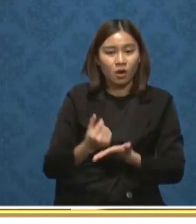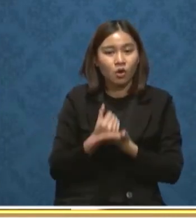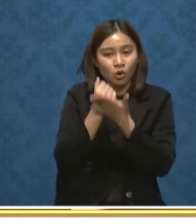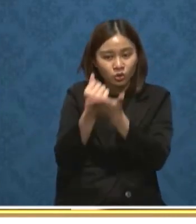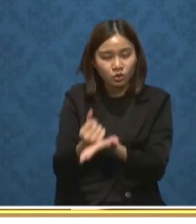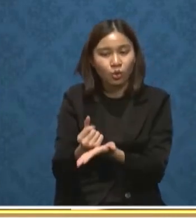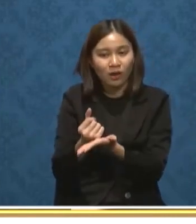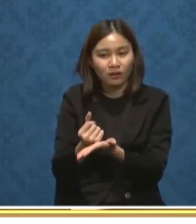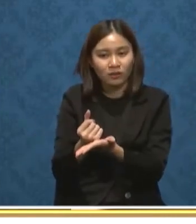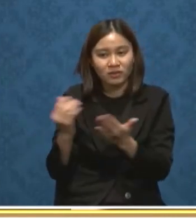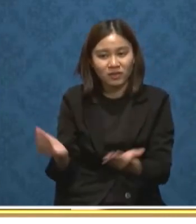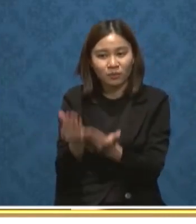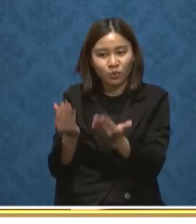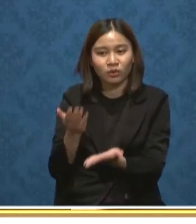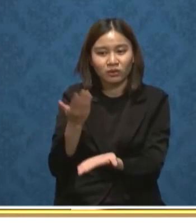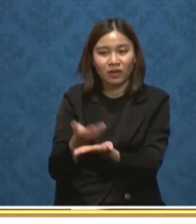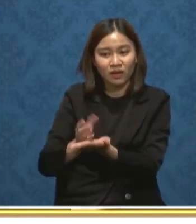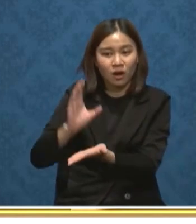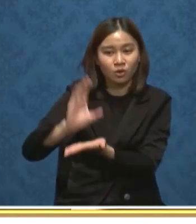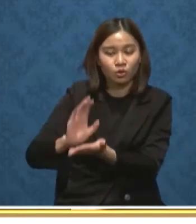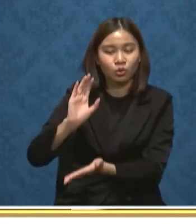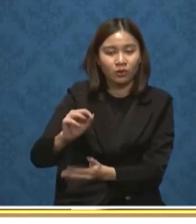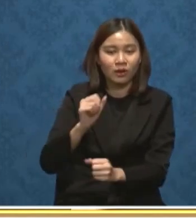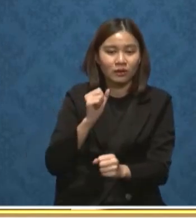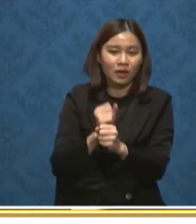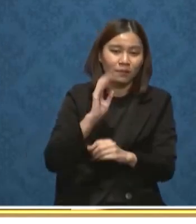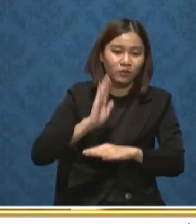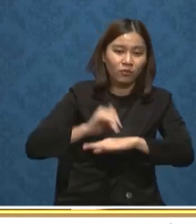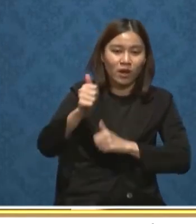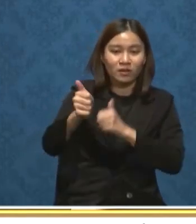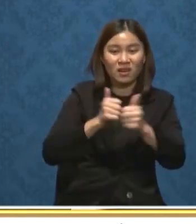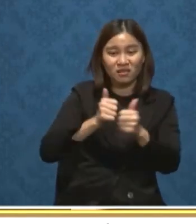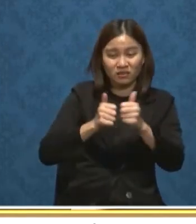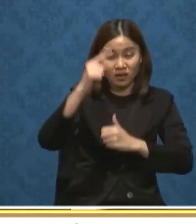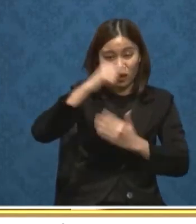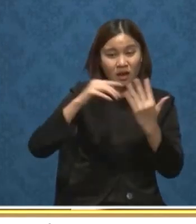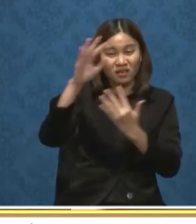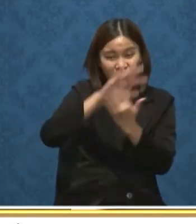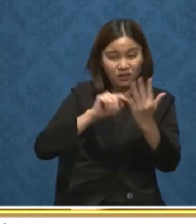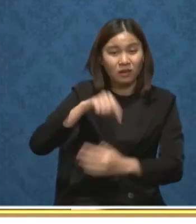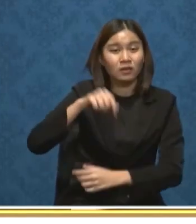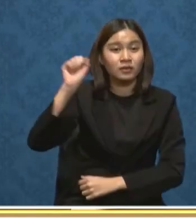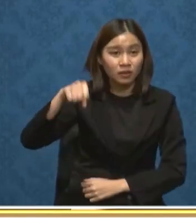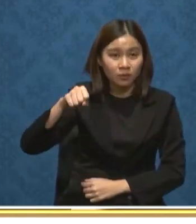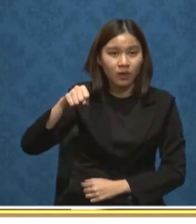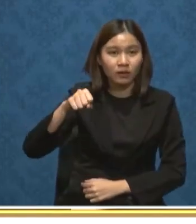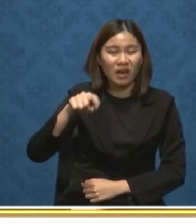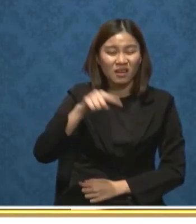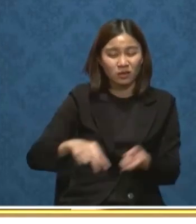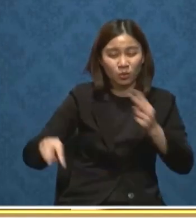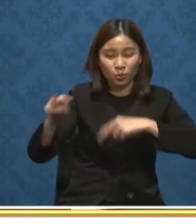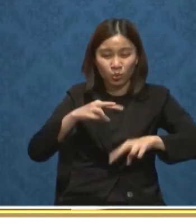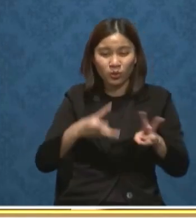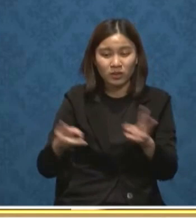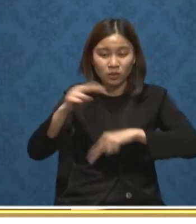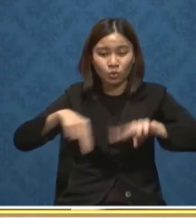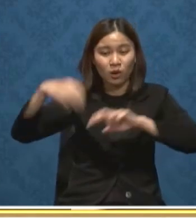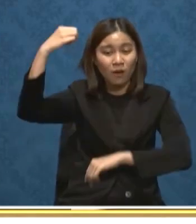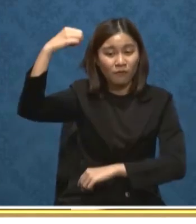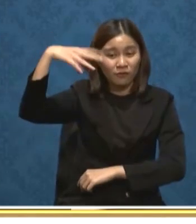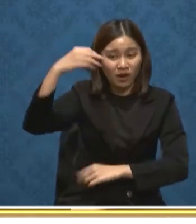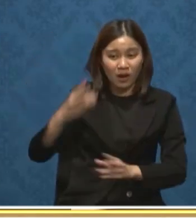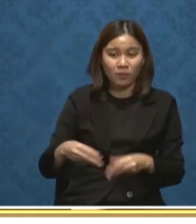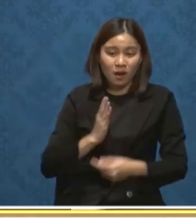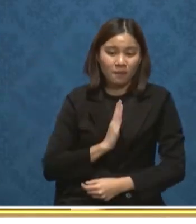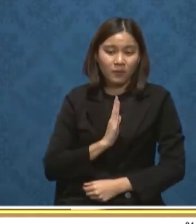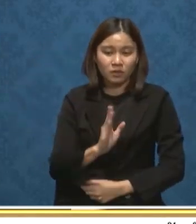prim ocasions ถึงกับต้องแรกกัศกยภาพและเกีดคามส Kumarนกขขนของประเภทเชีวเหอนี่อ blink กับกลจกนพลางกันที่เพื่อ